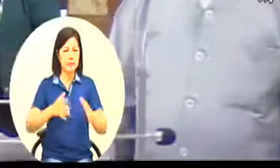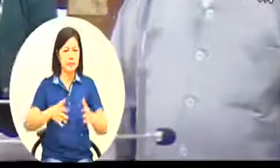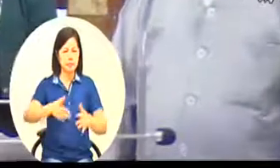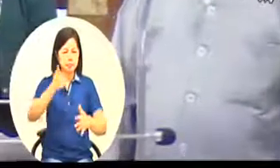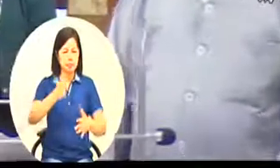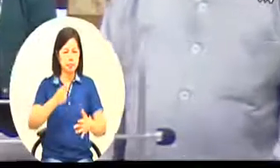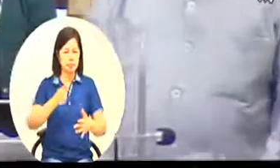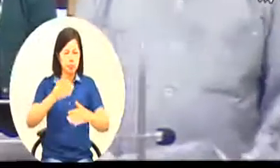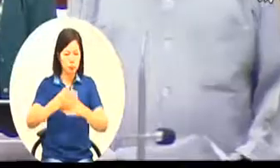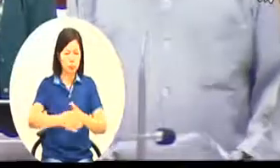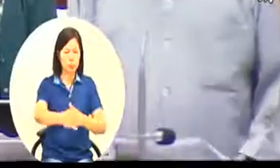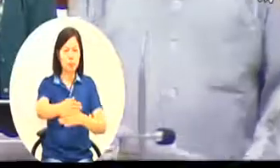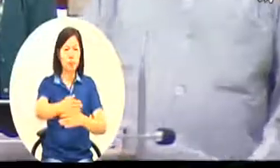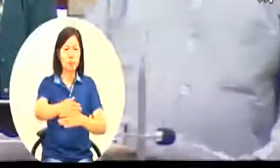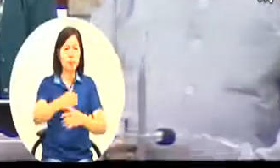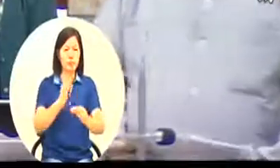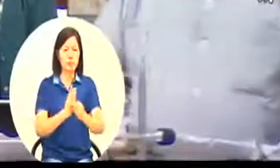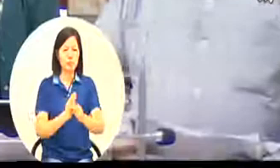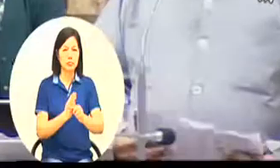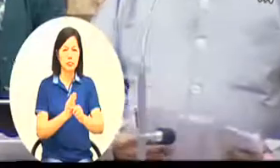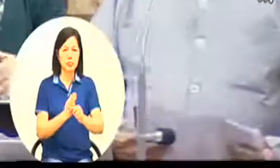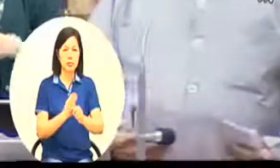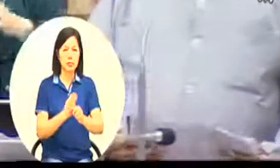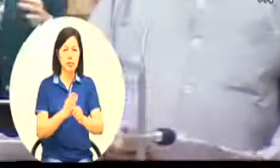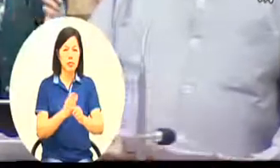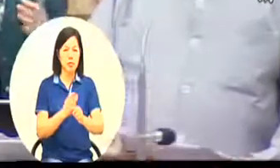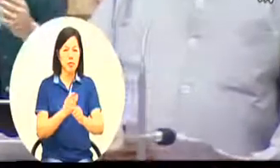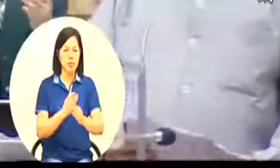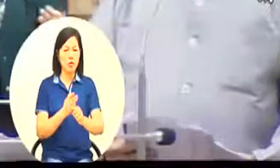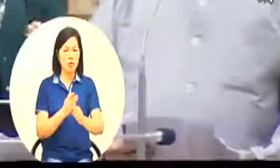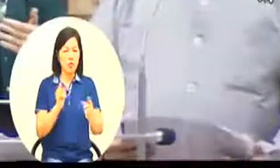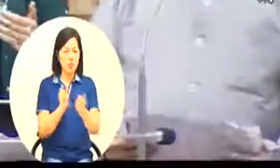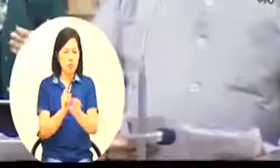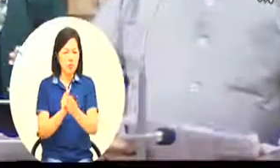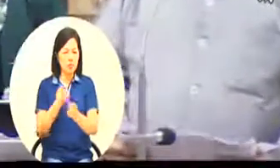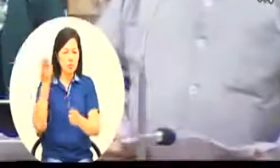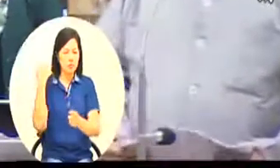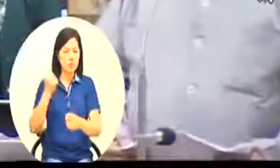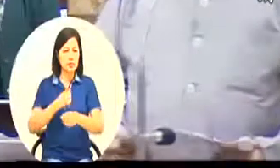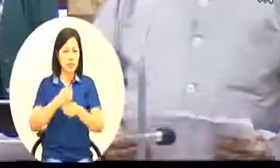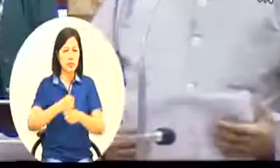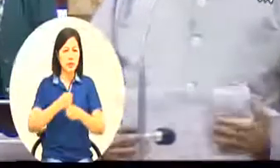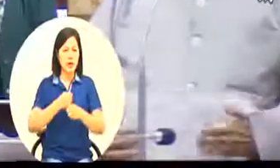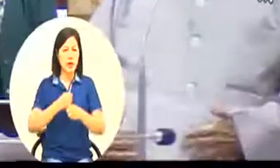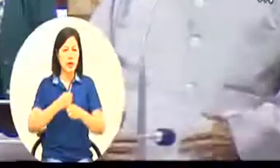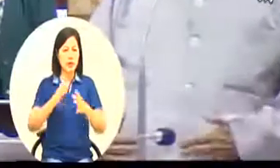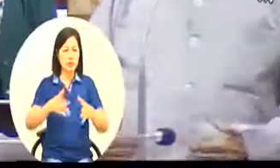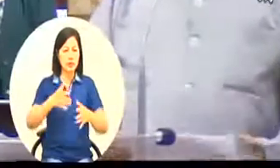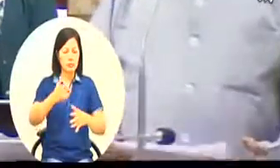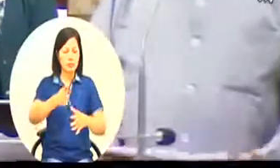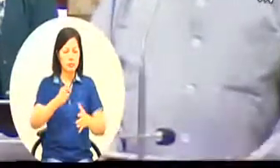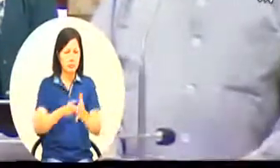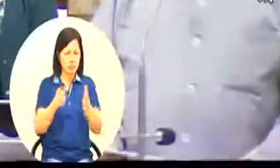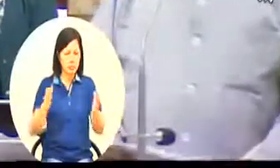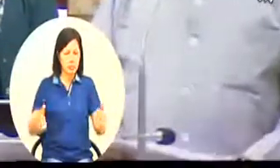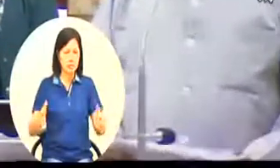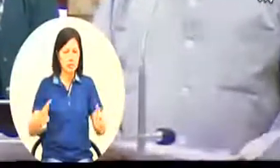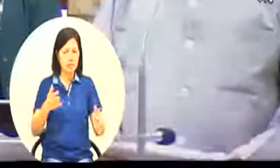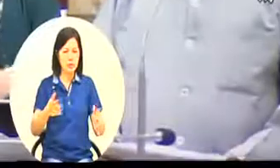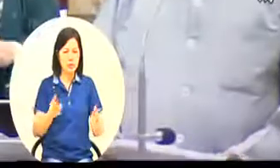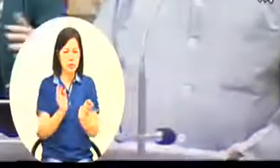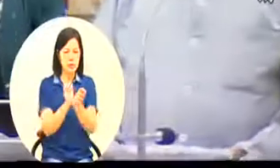过程中。啊，有真多受到伫过去马政府的时代，啊，受到伫家族内